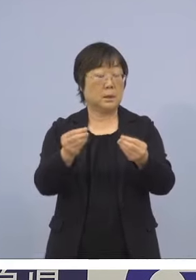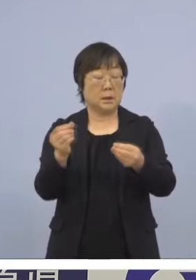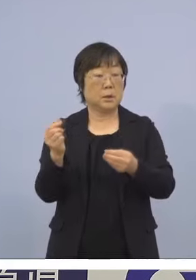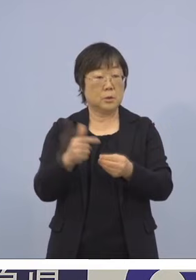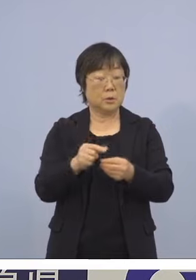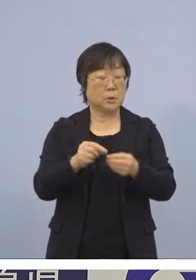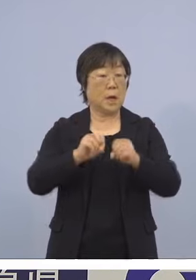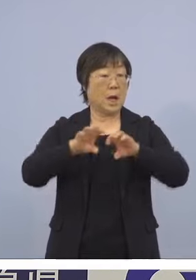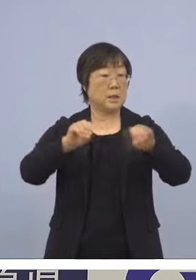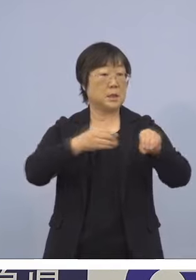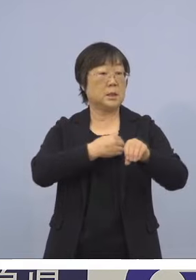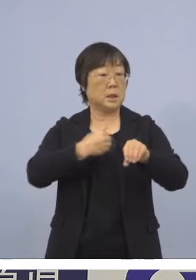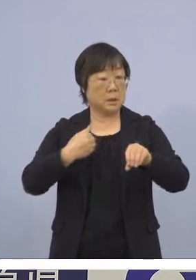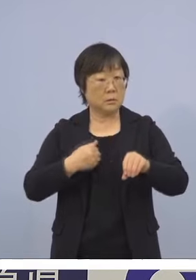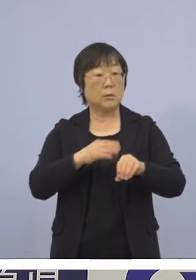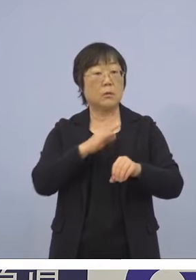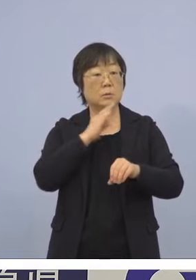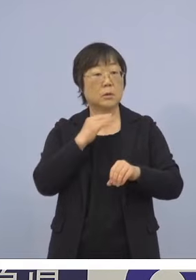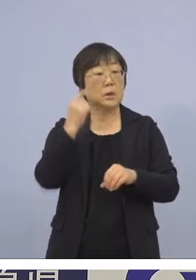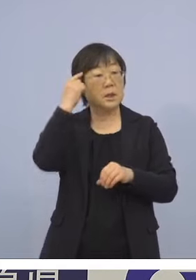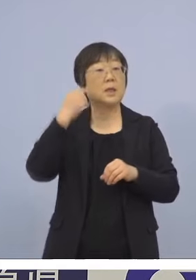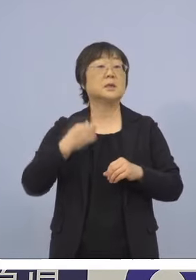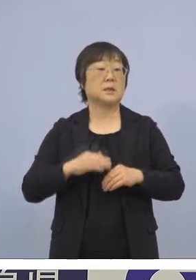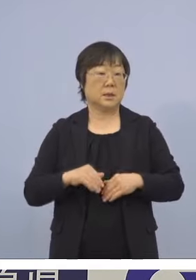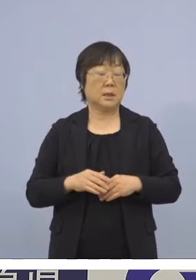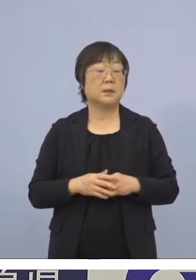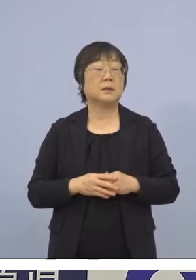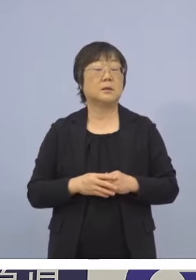身に染みて感じておりますんでですね、